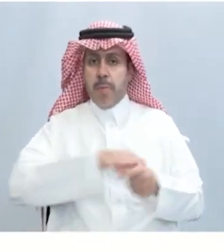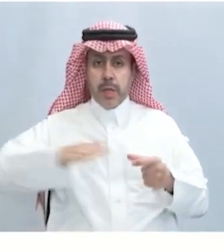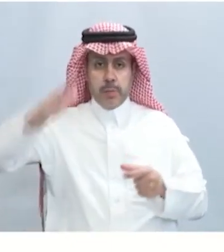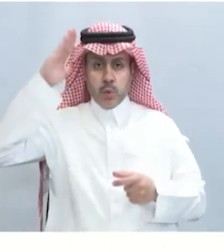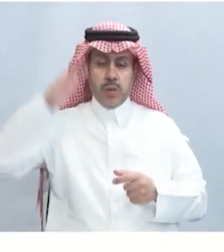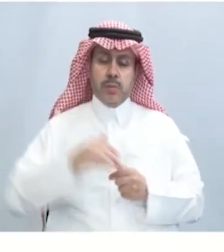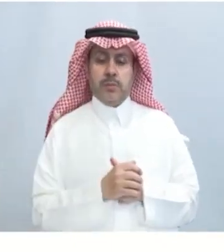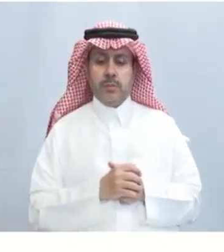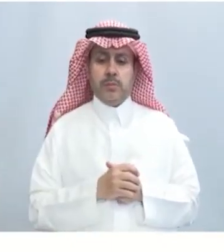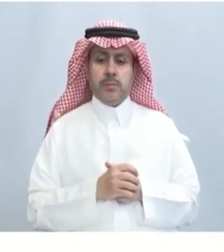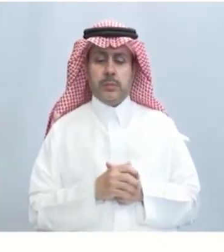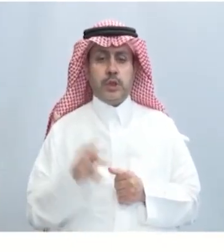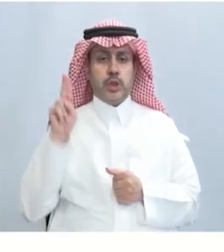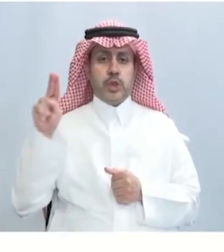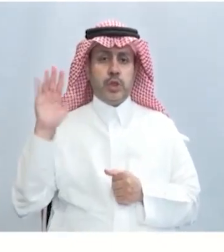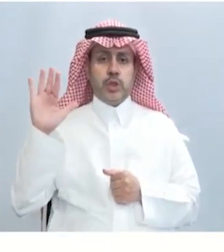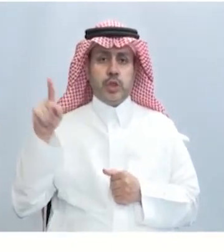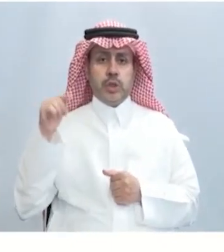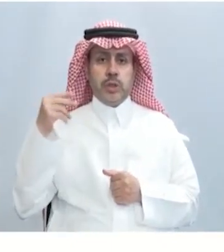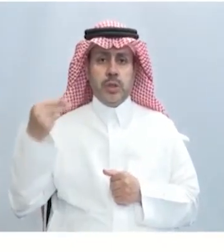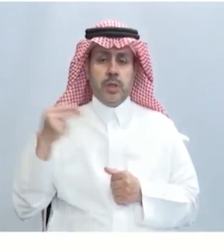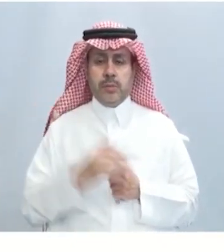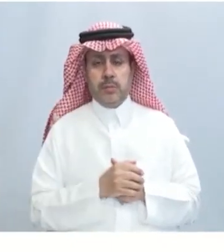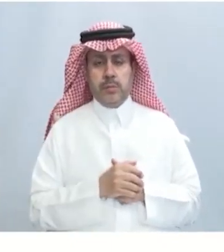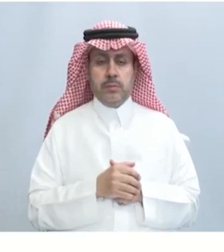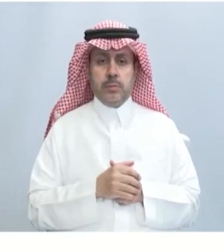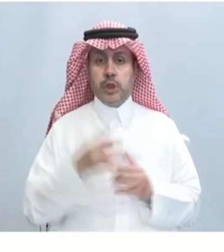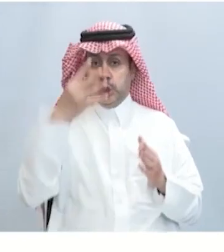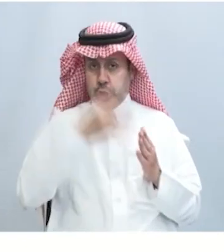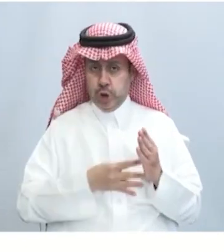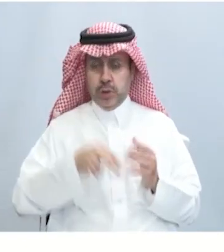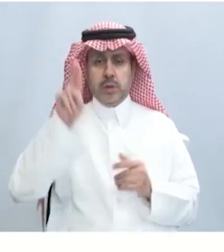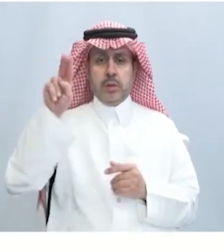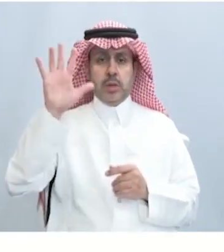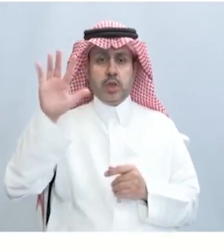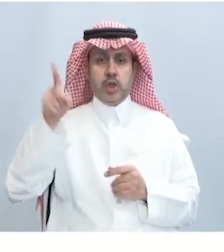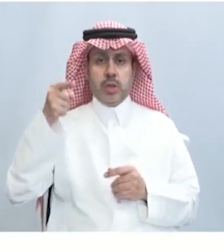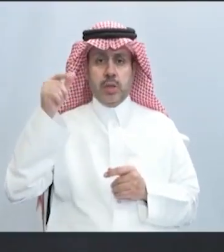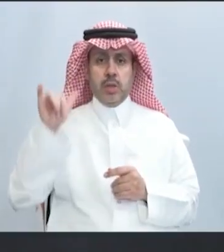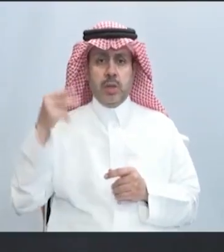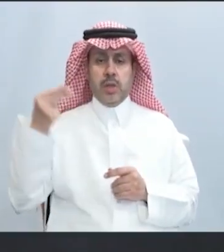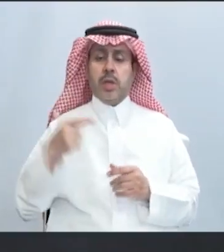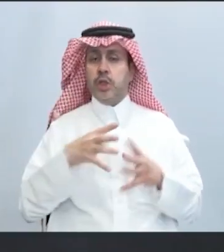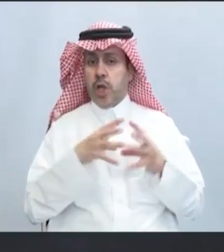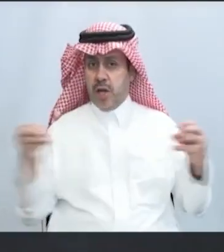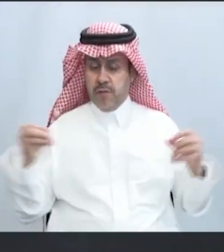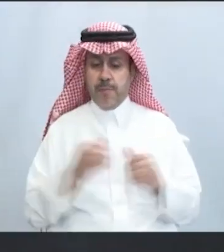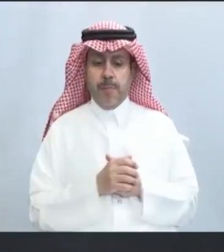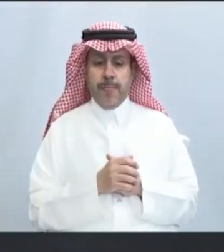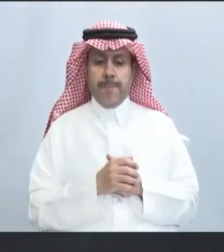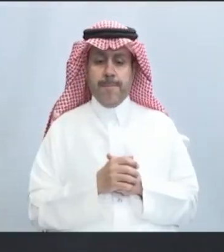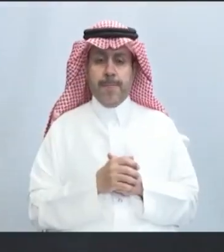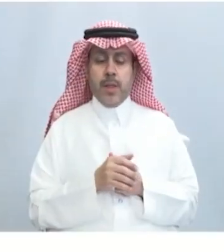السعوديه التشريع ما هو التشريع اخواني واخواتي التشريع هو كما ترون على